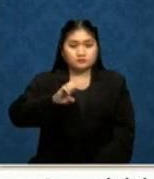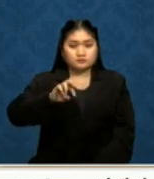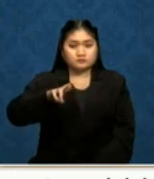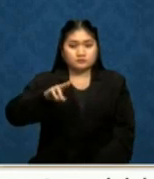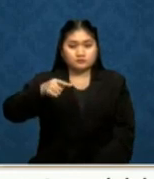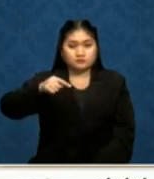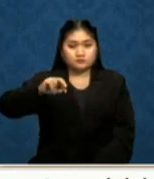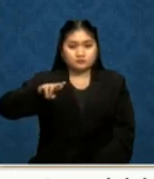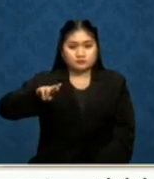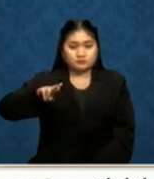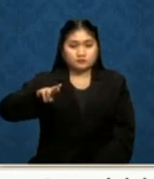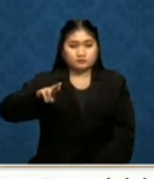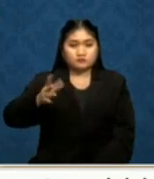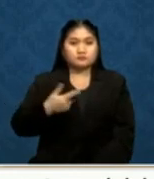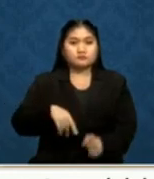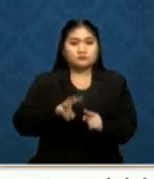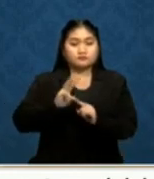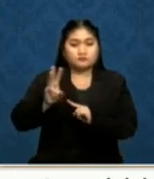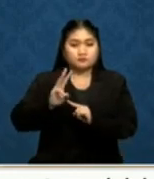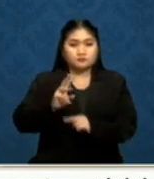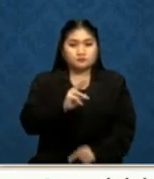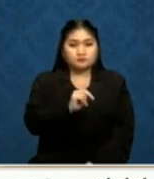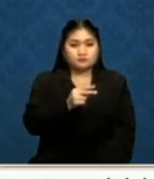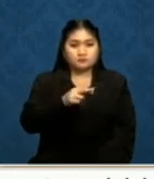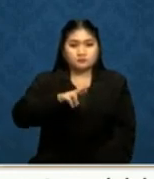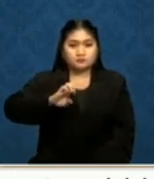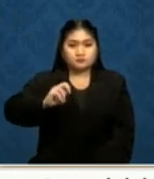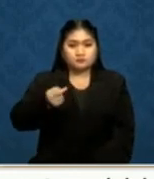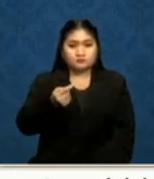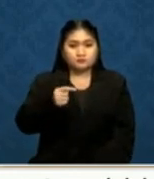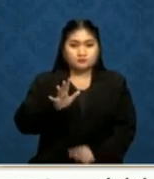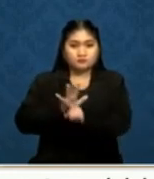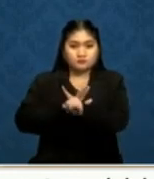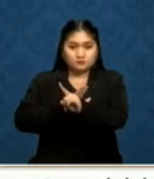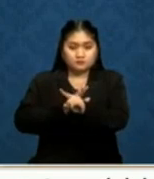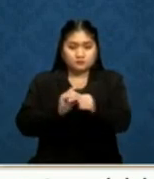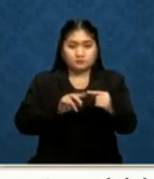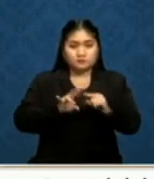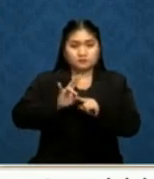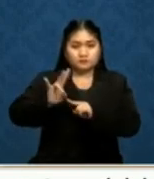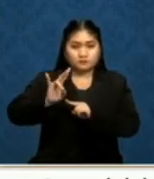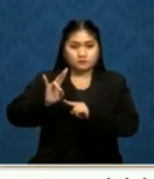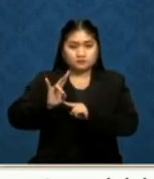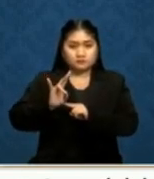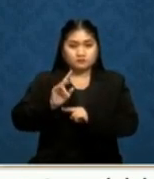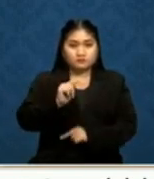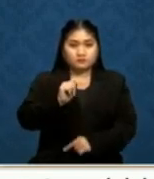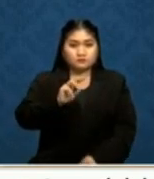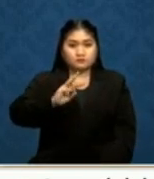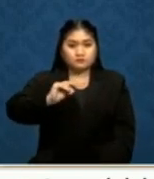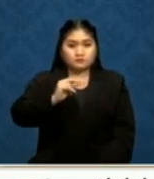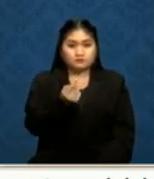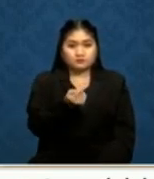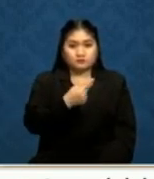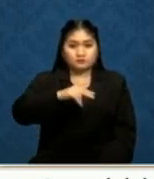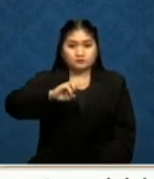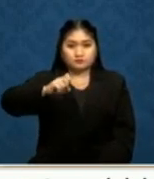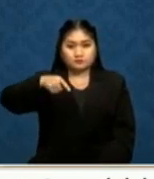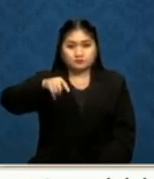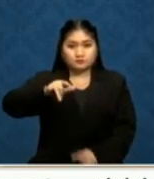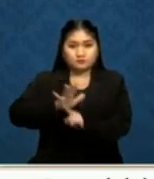ธงชัย6นายนรินทร์คังผา7นางสาวตวงทิพย์จินตเว